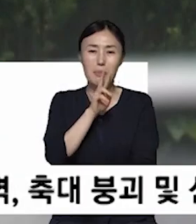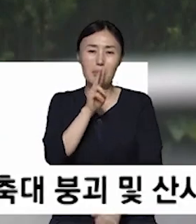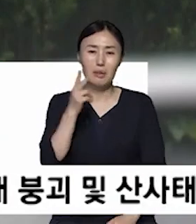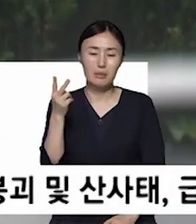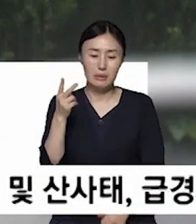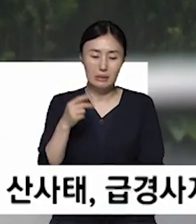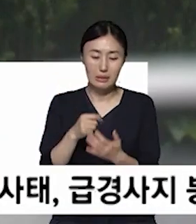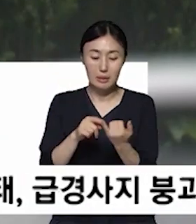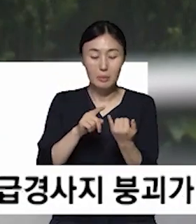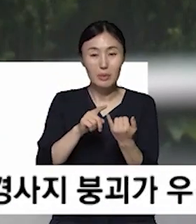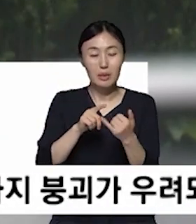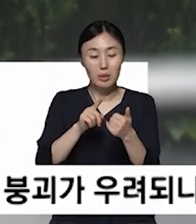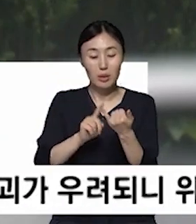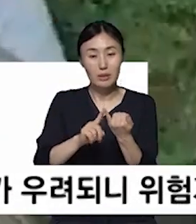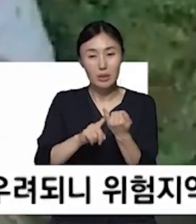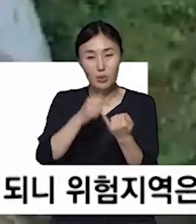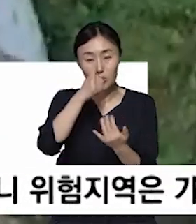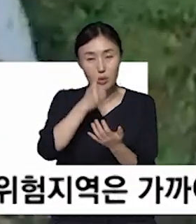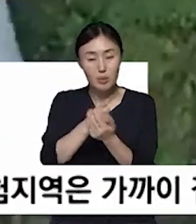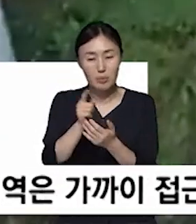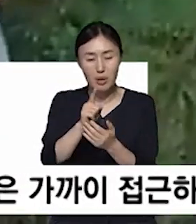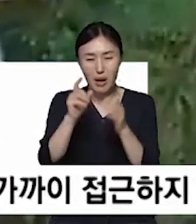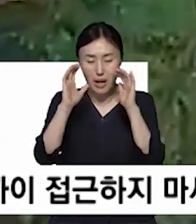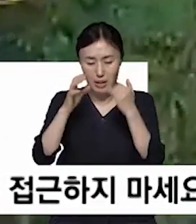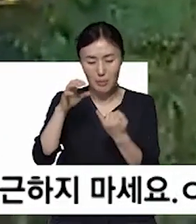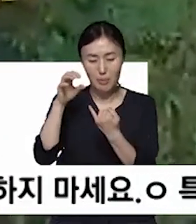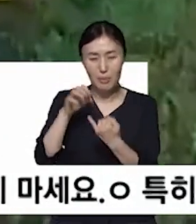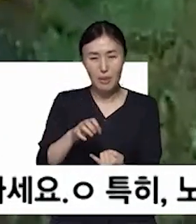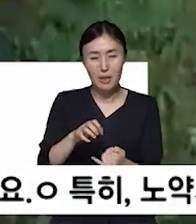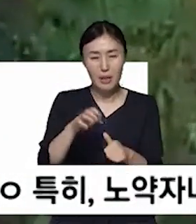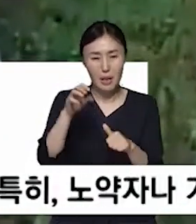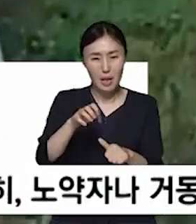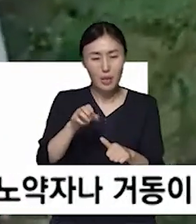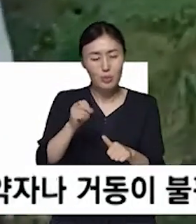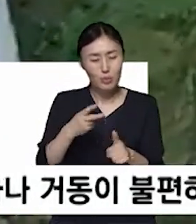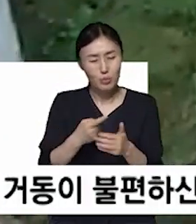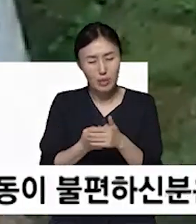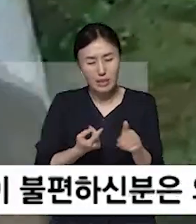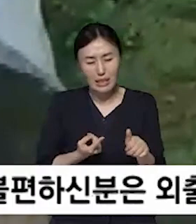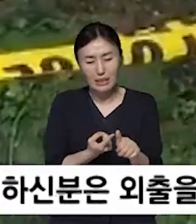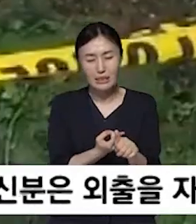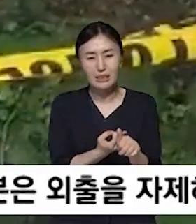A씨의 혐의를 아동학대치사와 사체유기 혐의에서 살인 혐의를